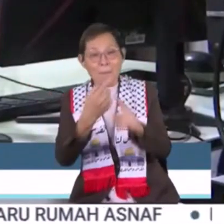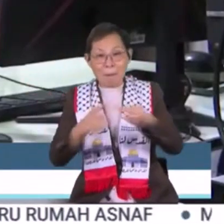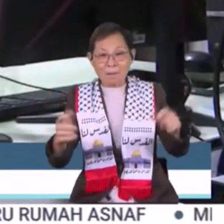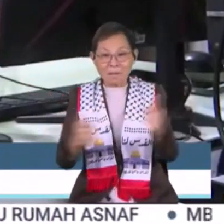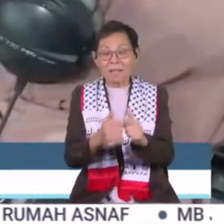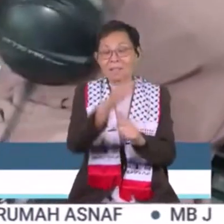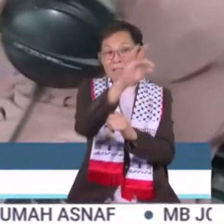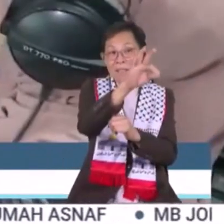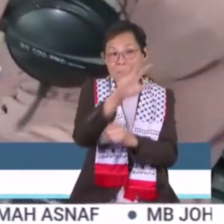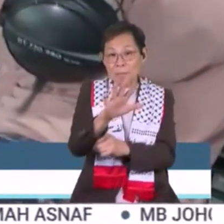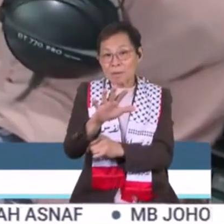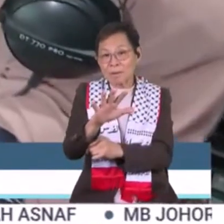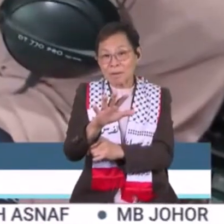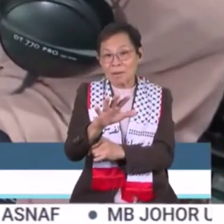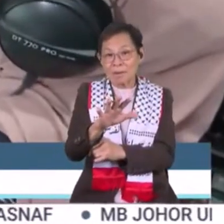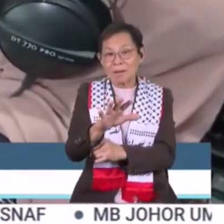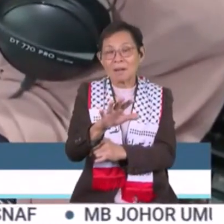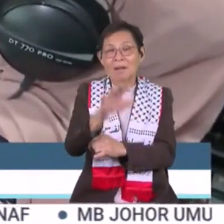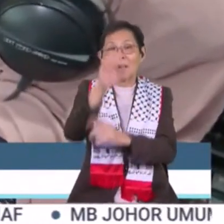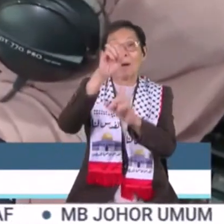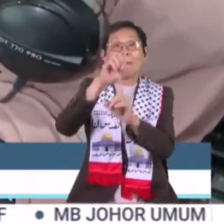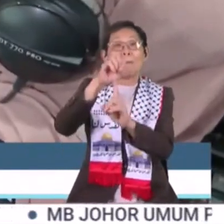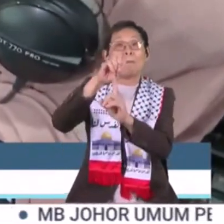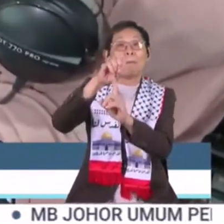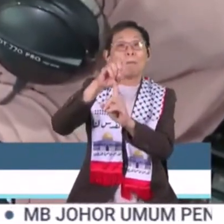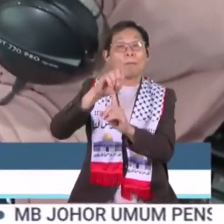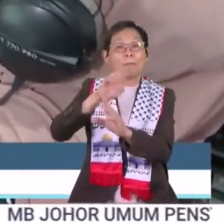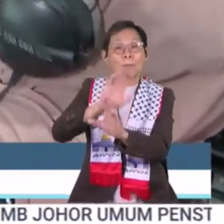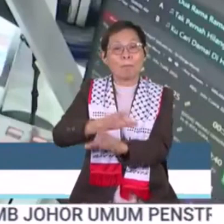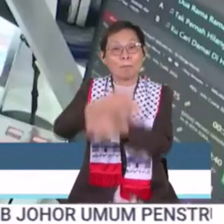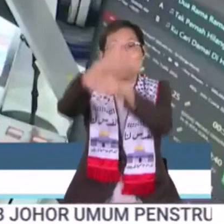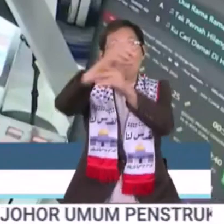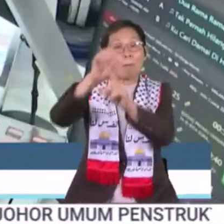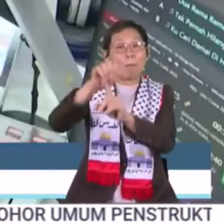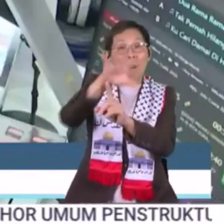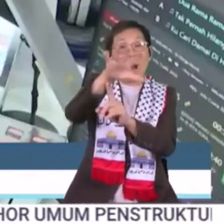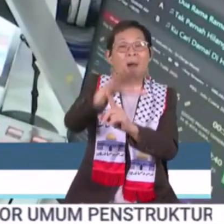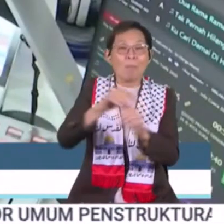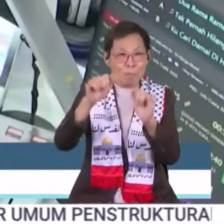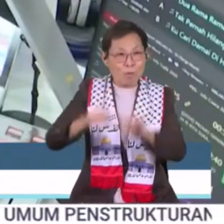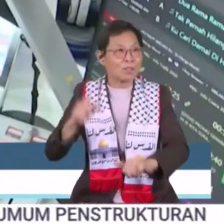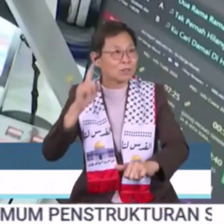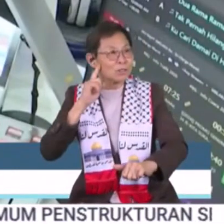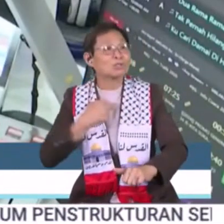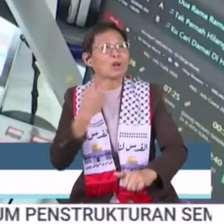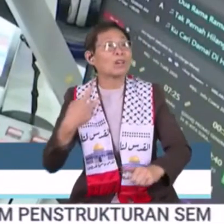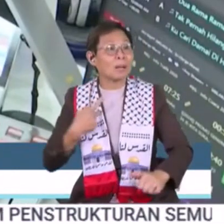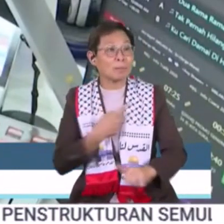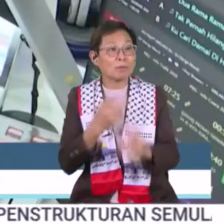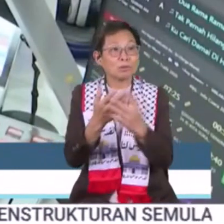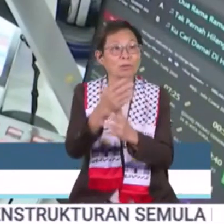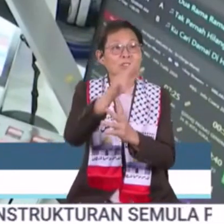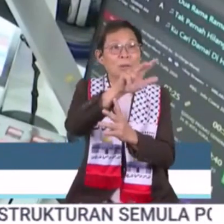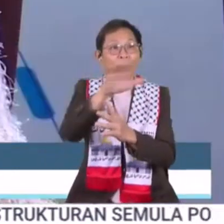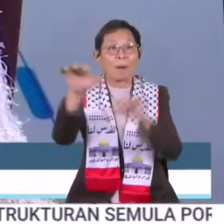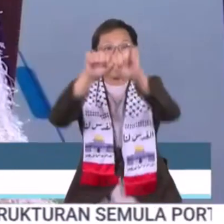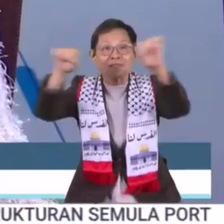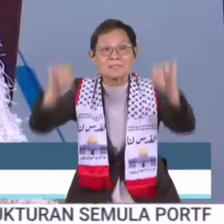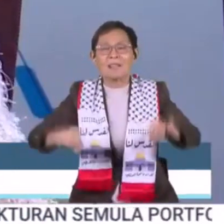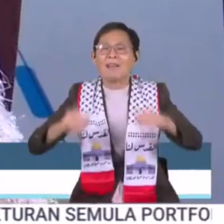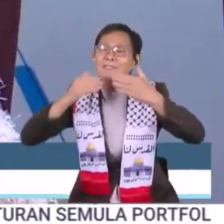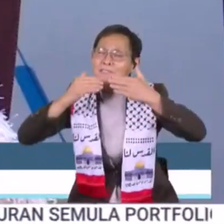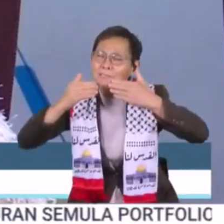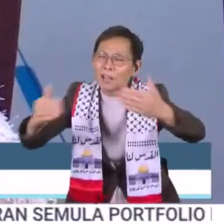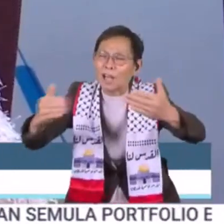dengan 95 pemancar yang kita ada Anda dapat dengar suara kami menerusi 34 stesen Terima kasih kerana